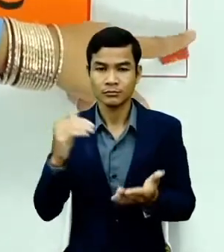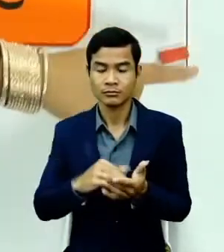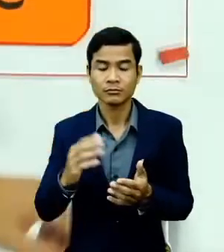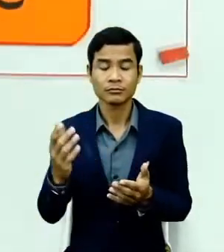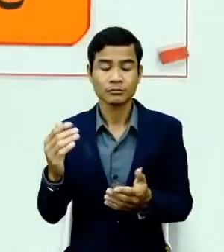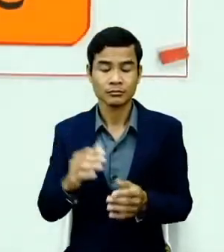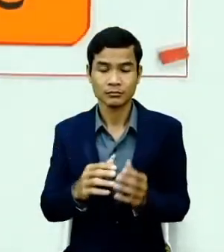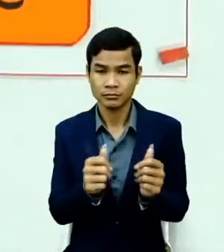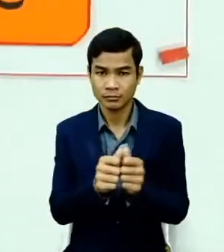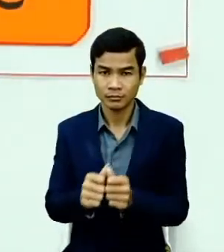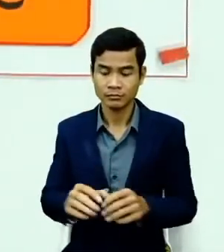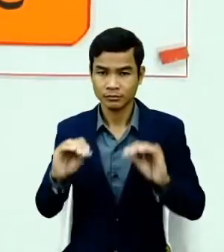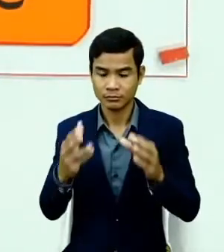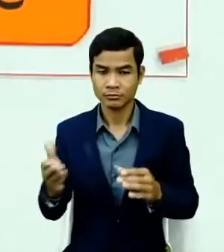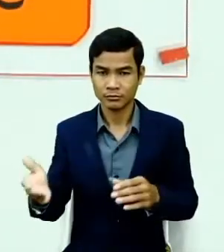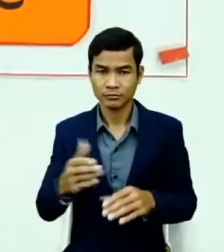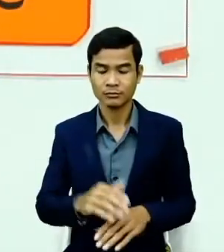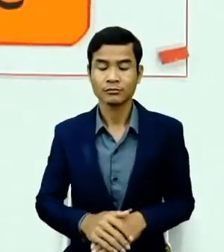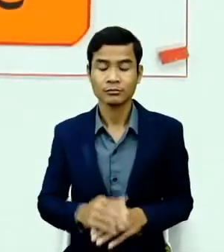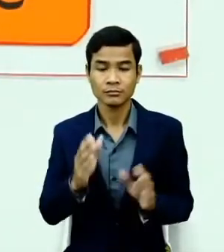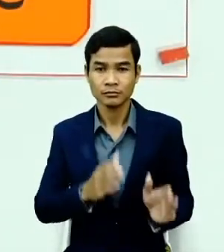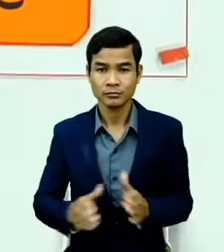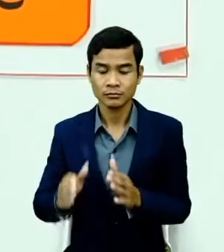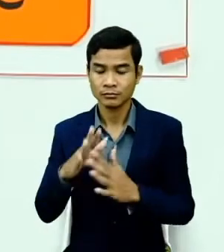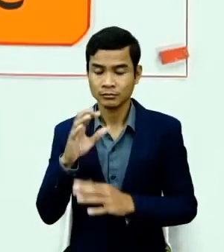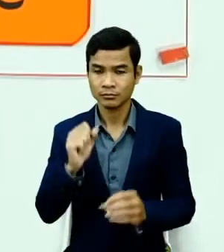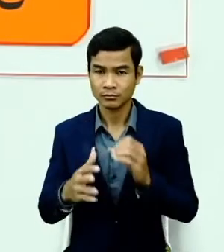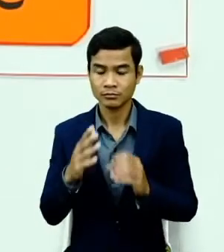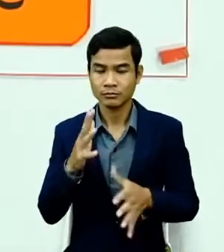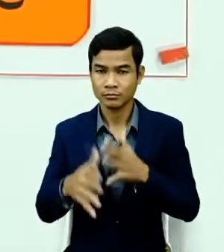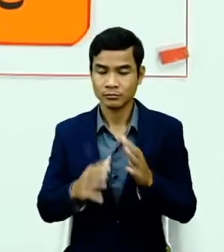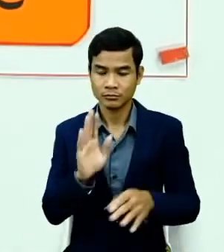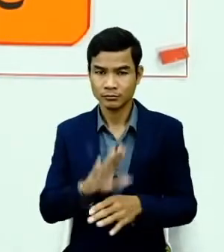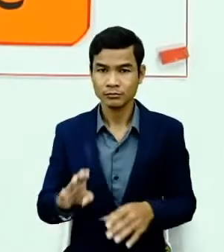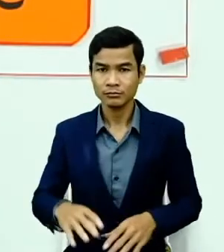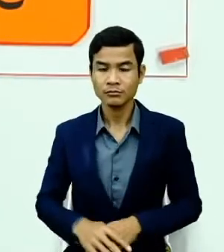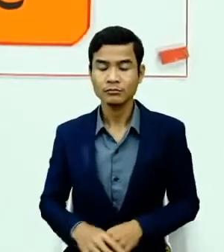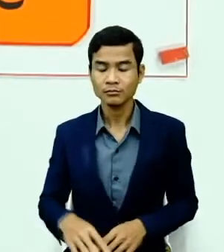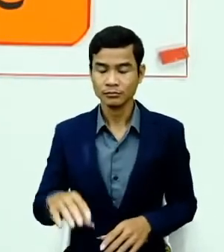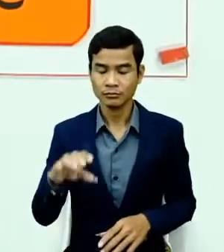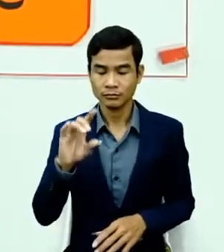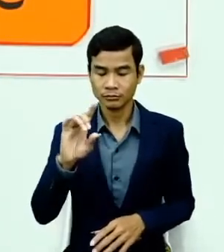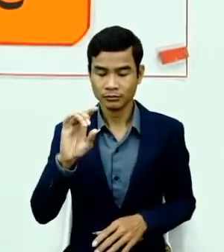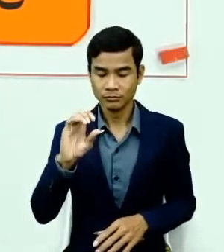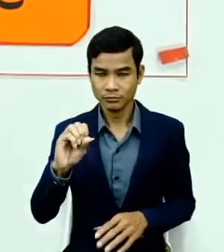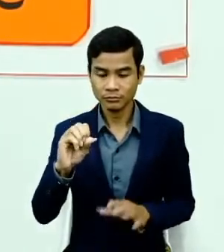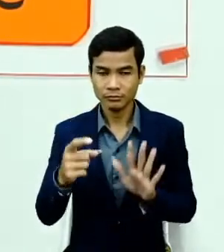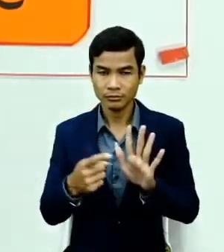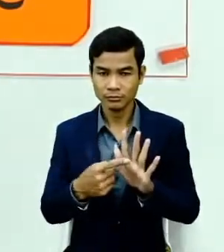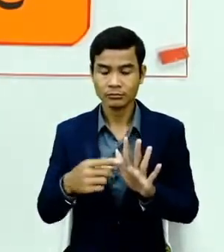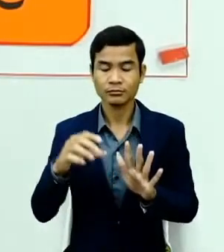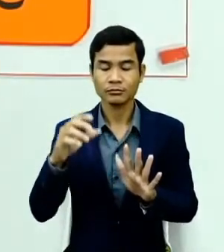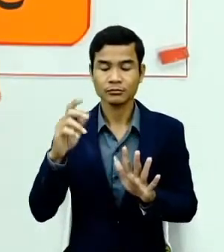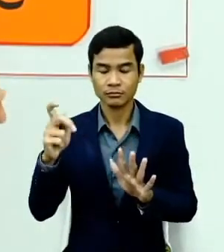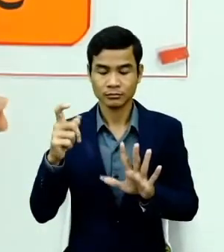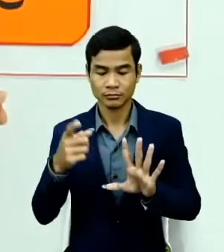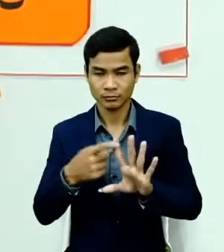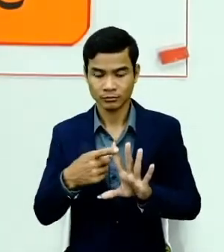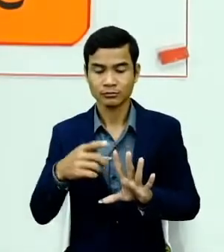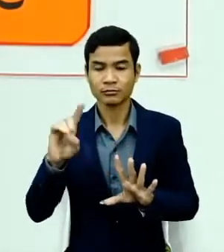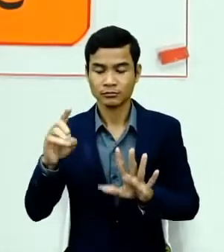នកគ្រូចាត្រៀមចាប់ផ្ដើមអានចាប់ផ្ដើមលឺគី